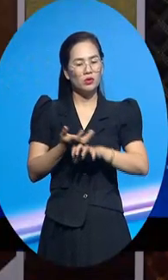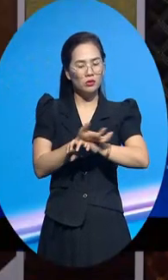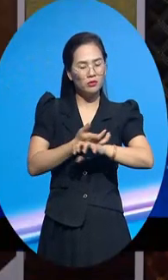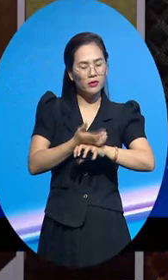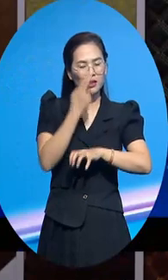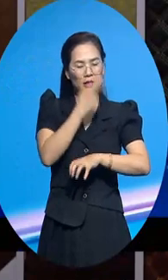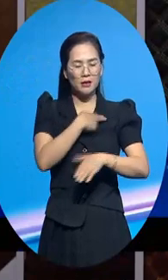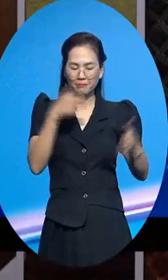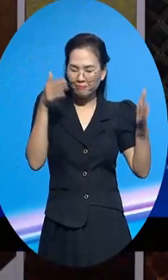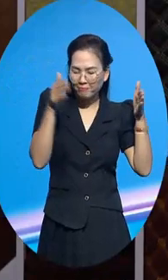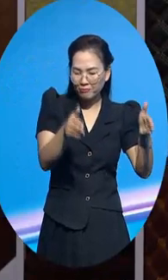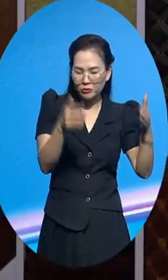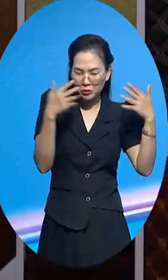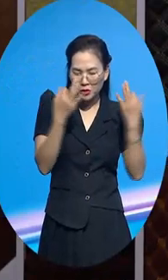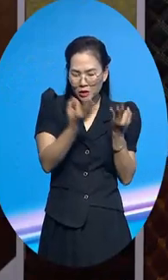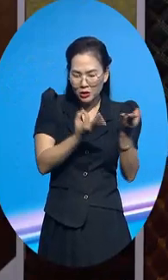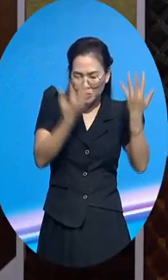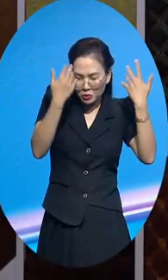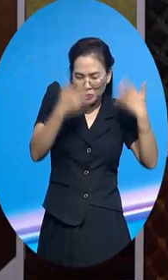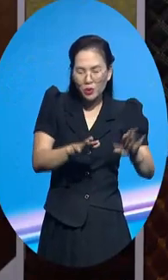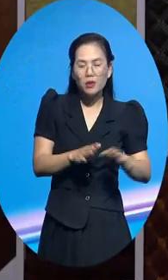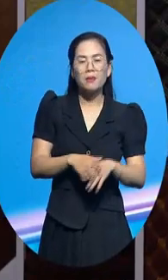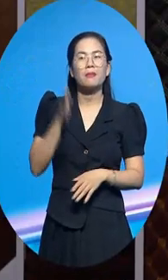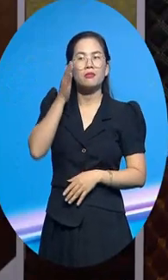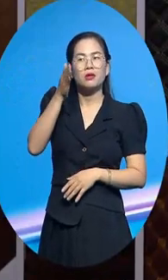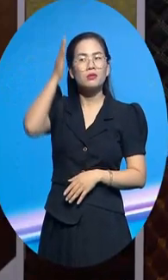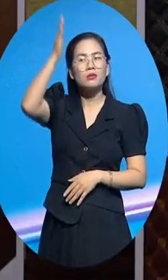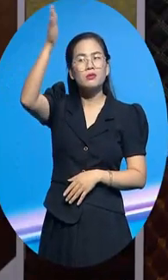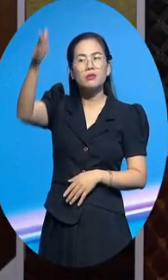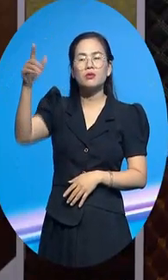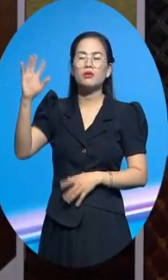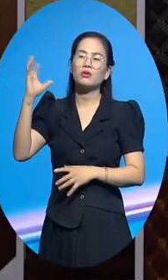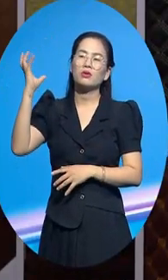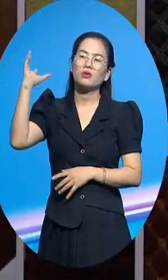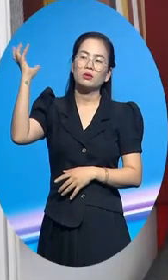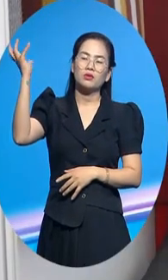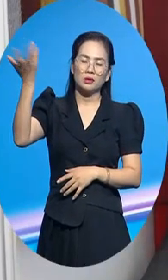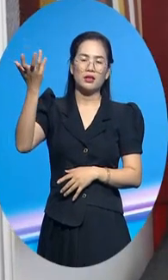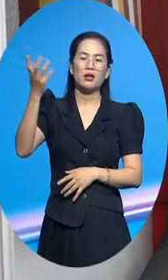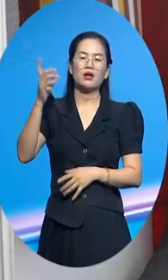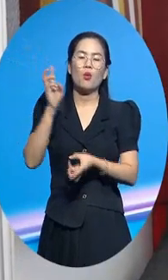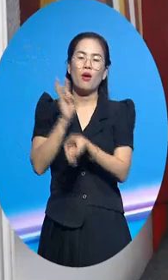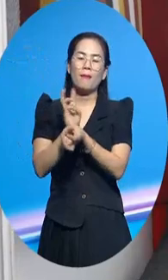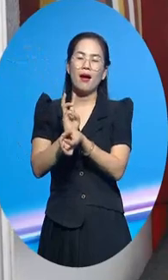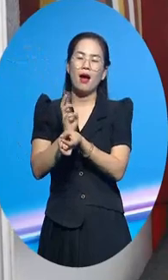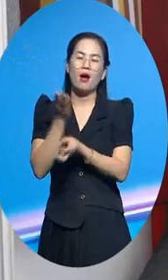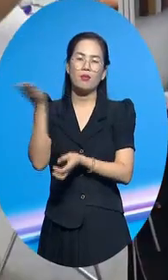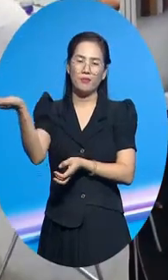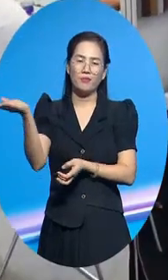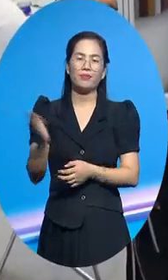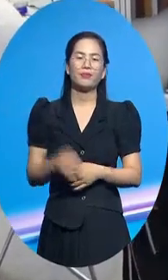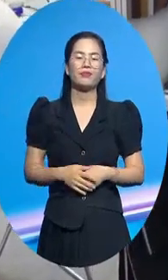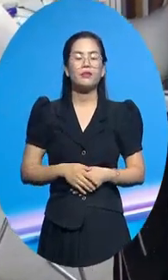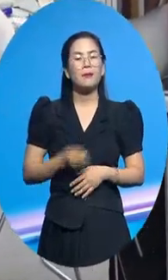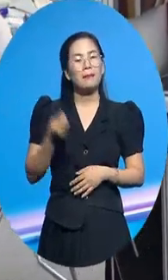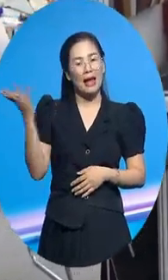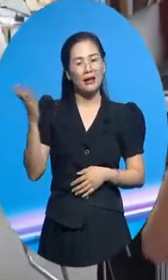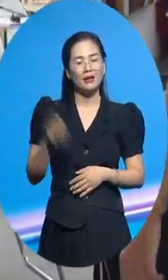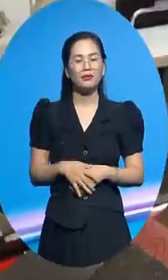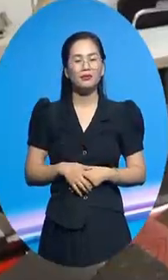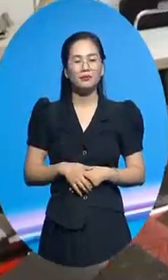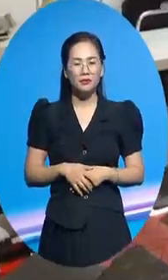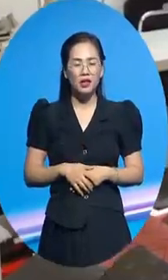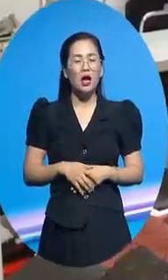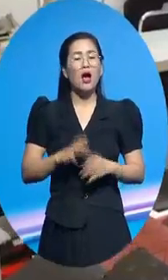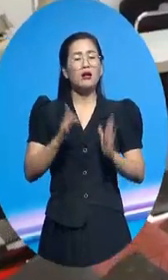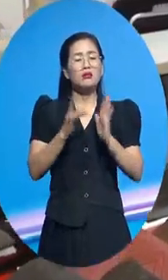chúng tôi muốn hướng tới sản phẩm đưa ra thị trường toàn khu vực Đông Nam Á. Bên cạnh đó, Tuấn Nguyên cũng chuyển giao toàn bộ công nghệ may